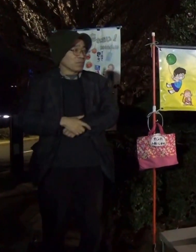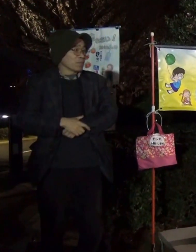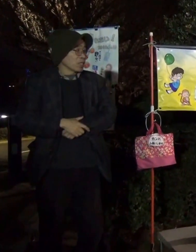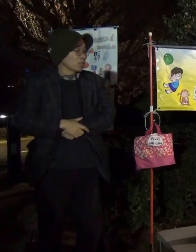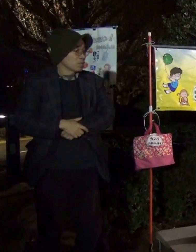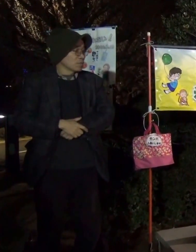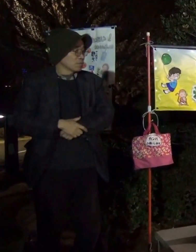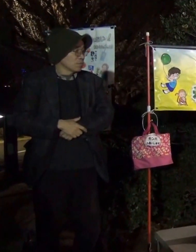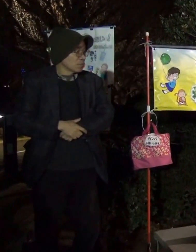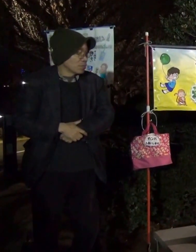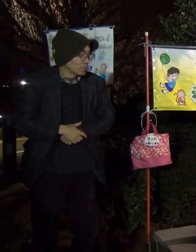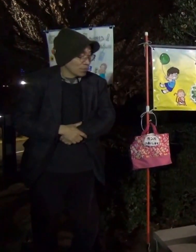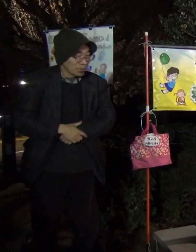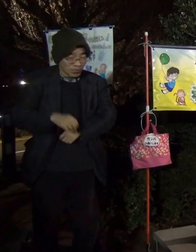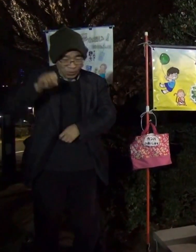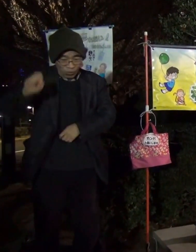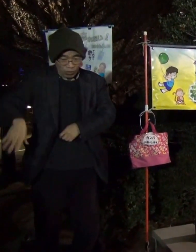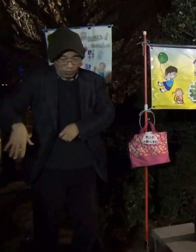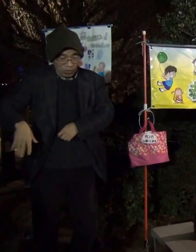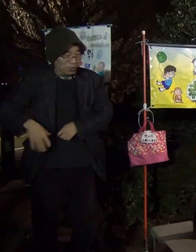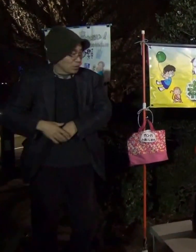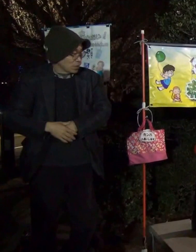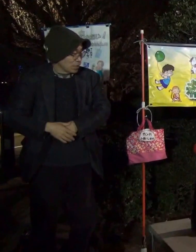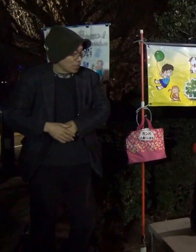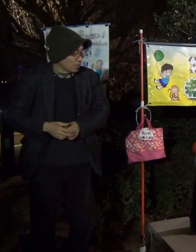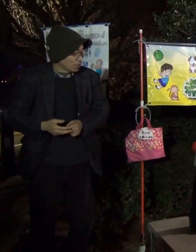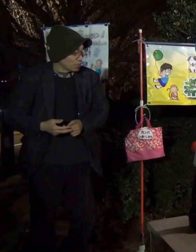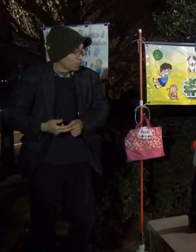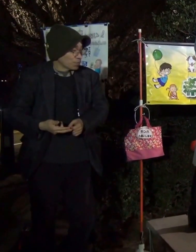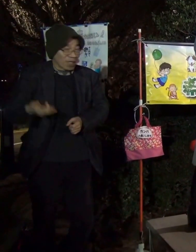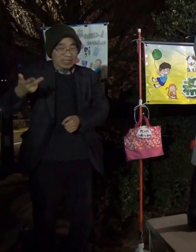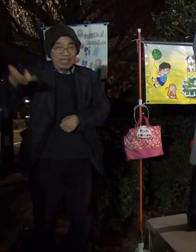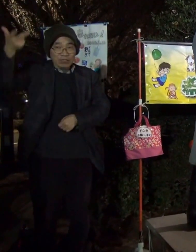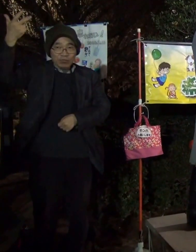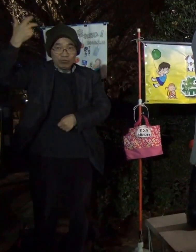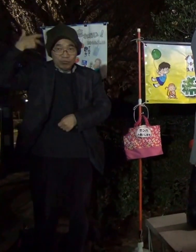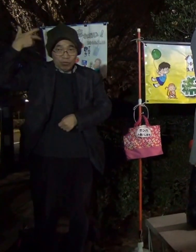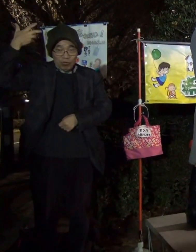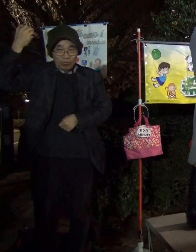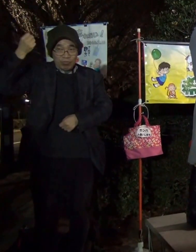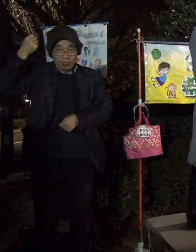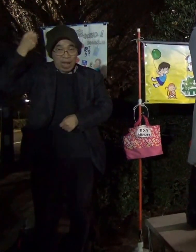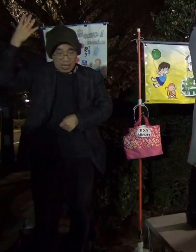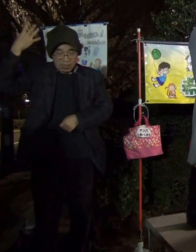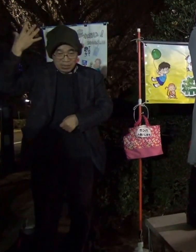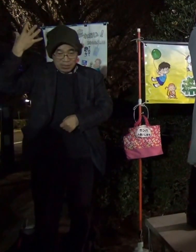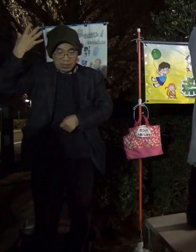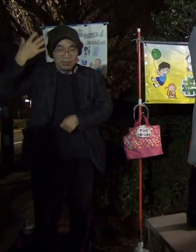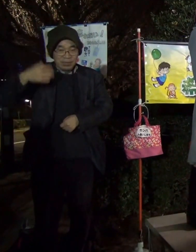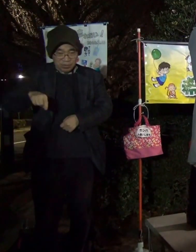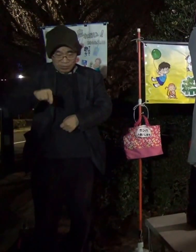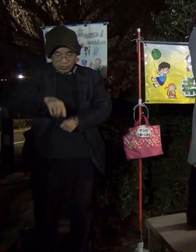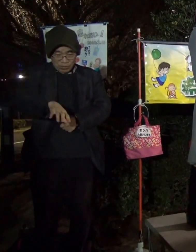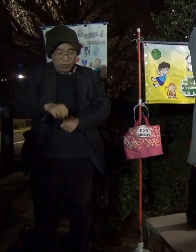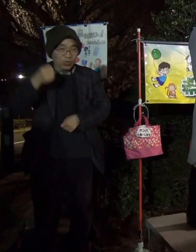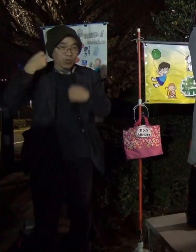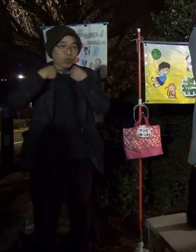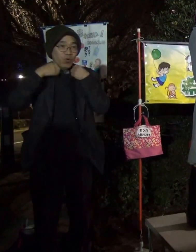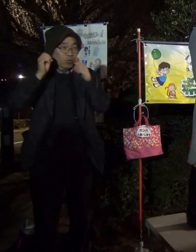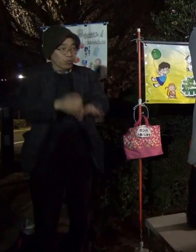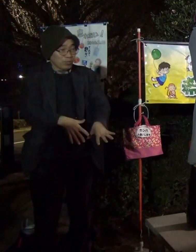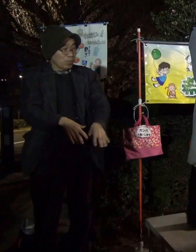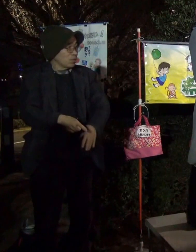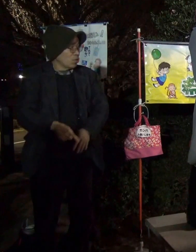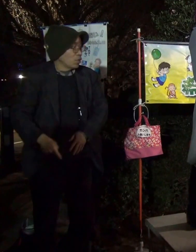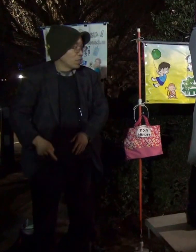う、あのね、 去年じゃない、先週の忘れ物。 去年じゃないよ、先週だよ。 先週の忘れ物、はい、襟巻き。